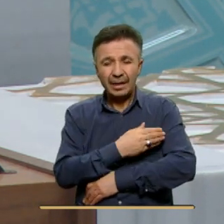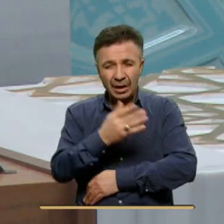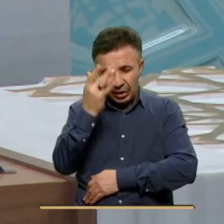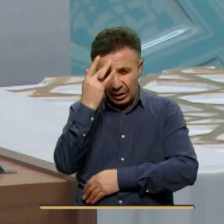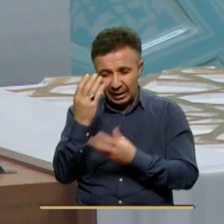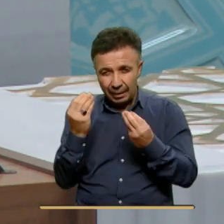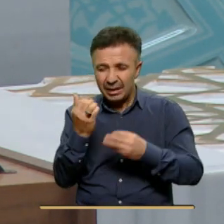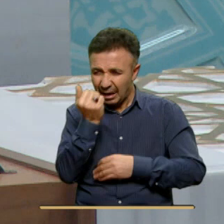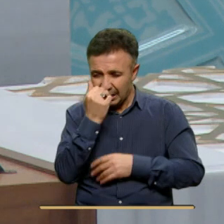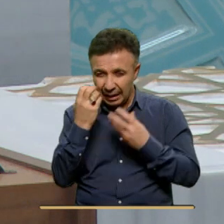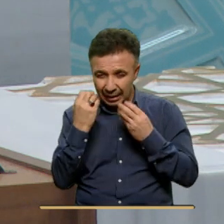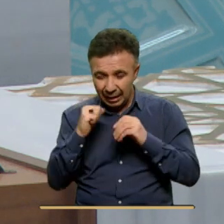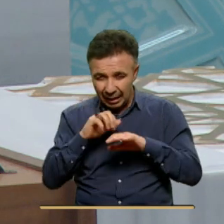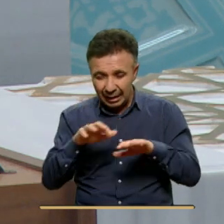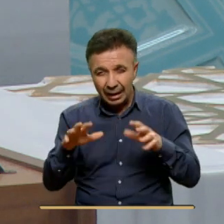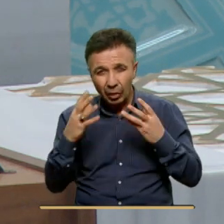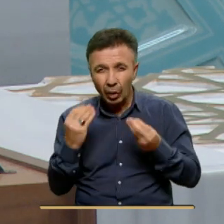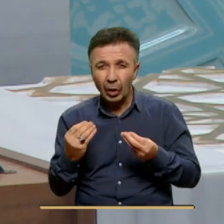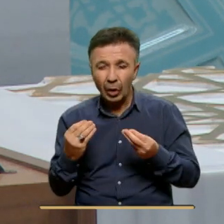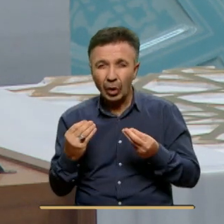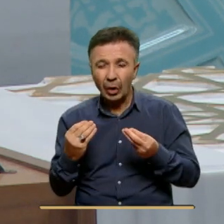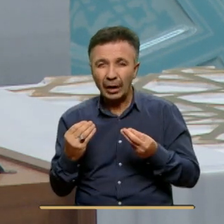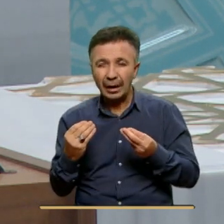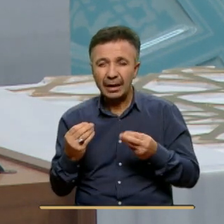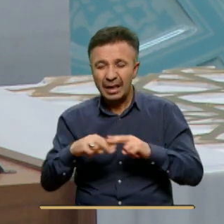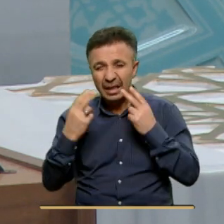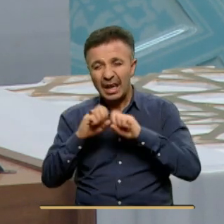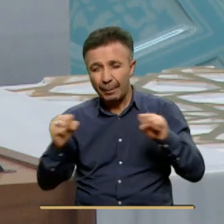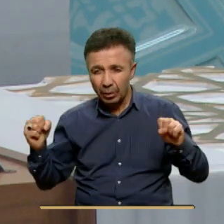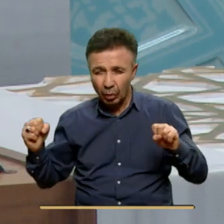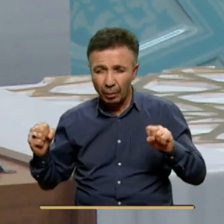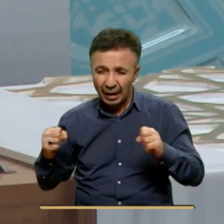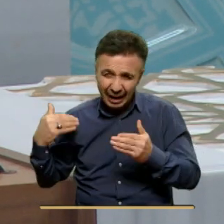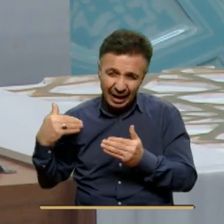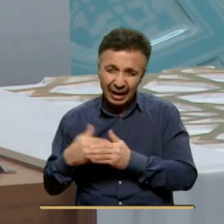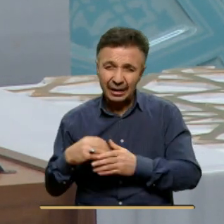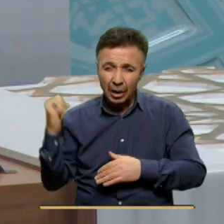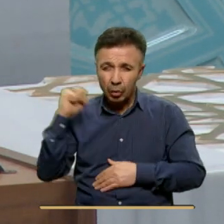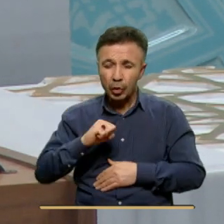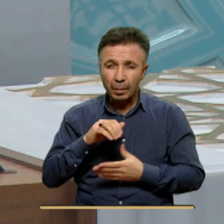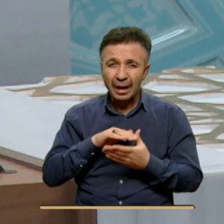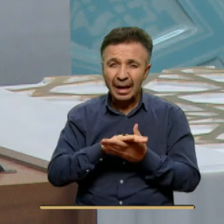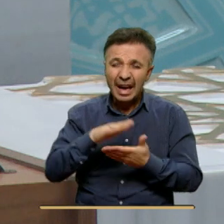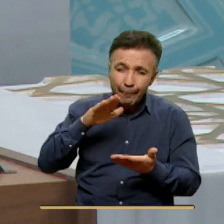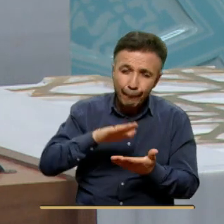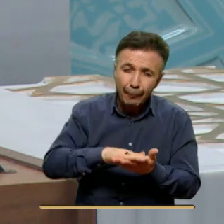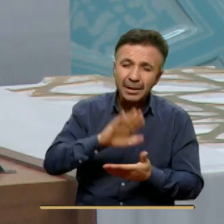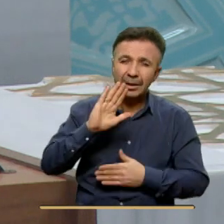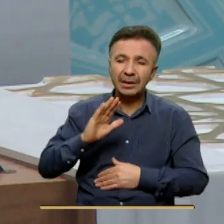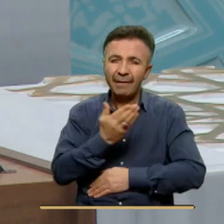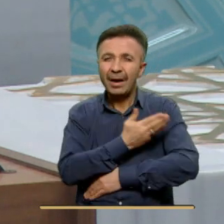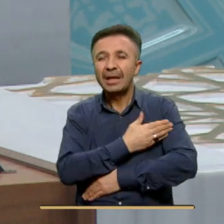vatanımıza kıyamet kopana kadar düşman ayağı bastırtma ya Rabbi. Vatanımız, milletimiz,